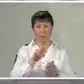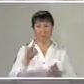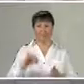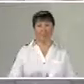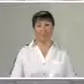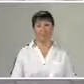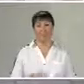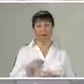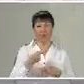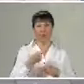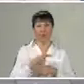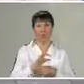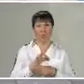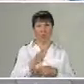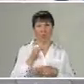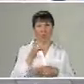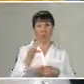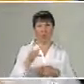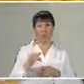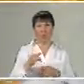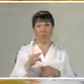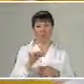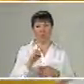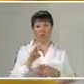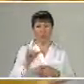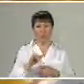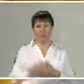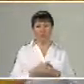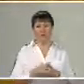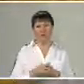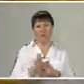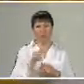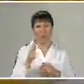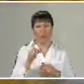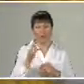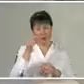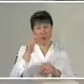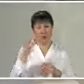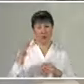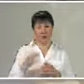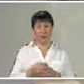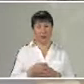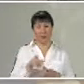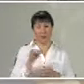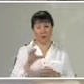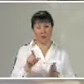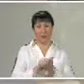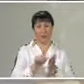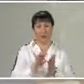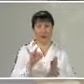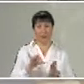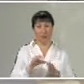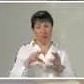инструктор по горному туризму с солидным стажем так себя позиционирует ольга федоренко хотя и статус пенсионерки считает